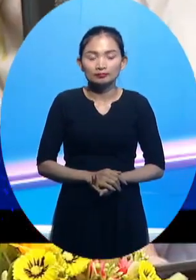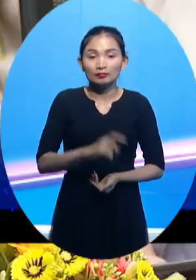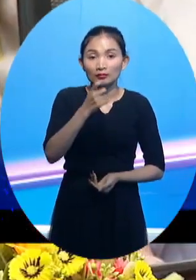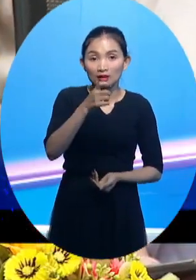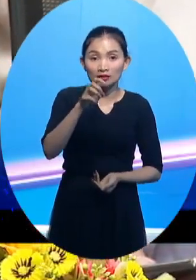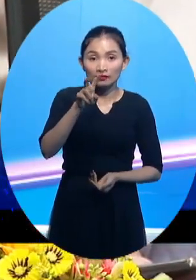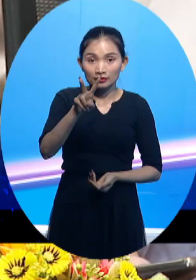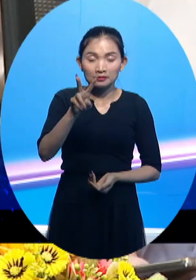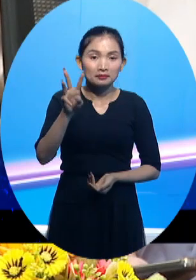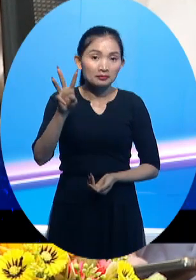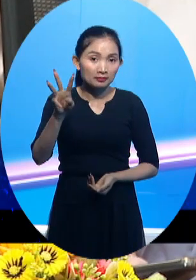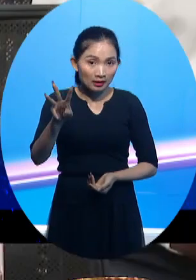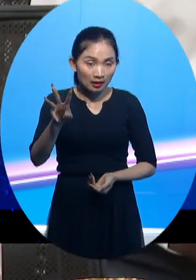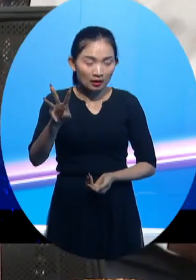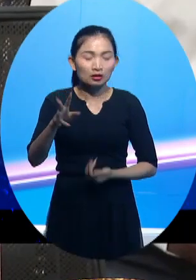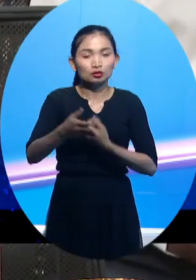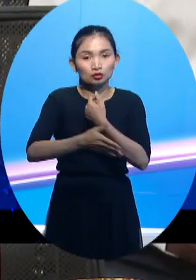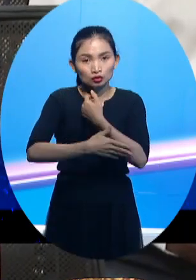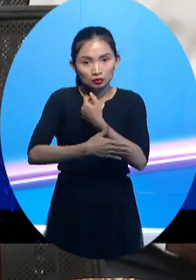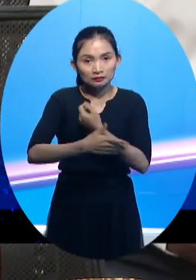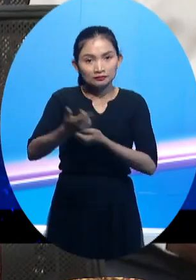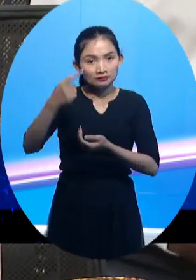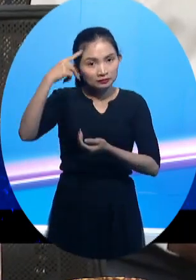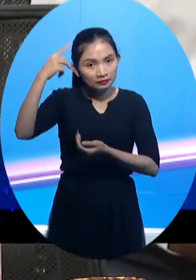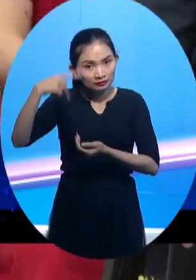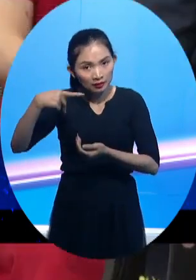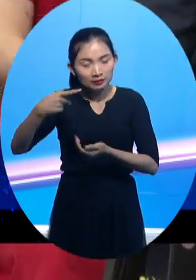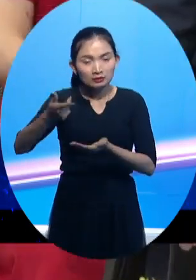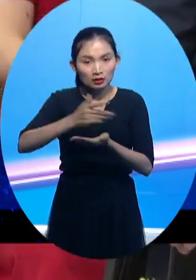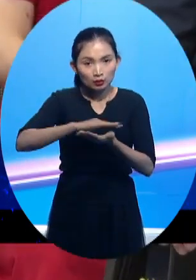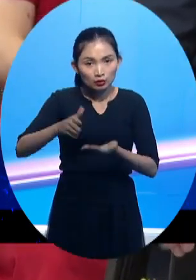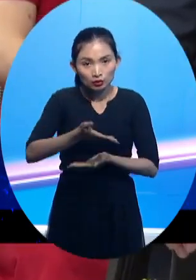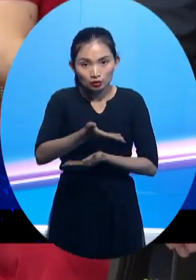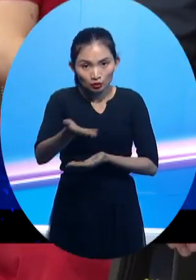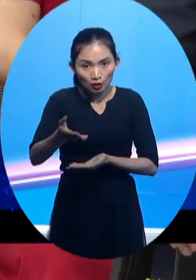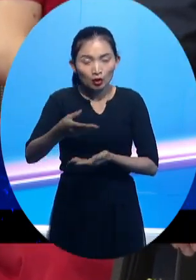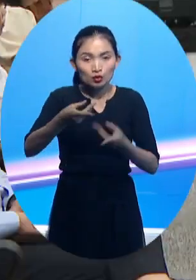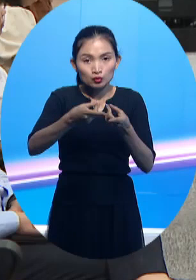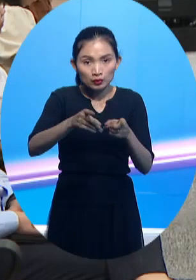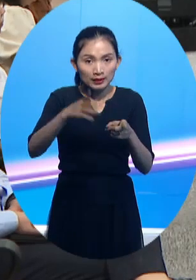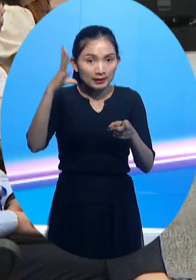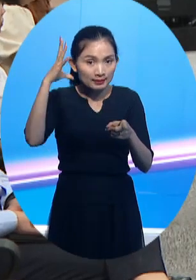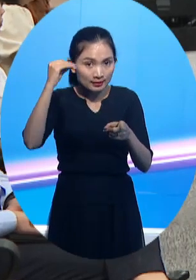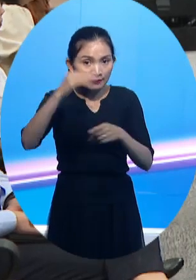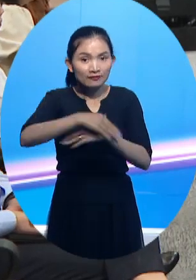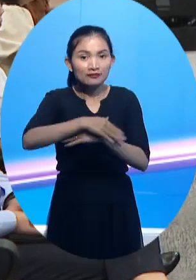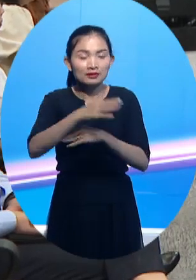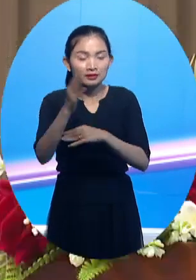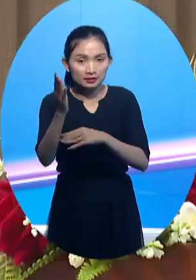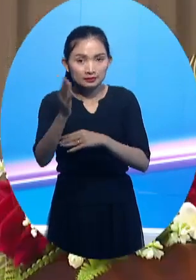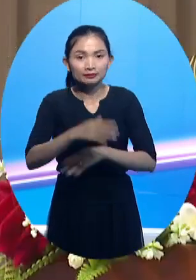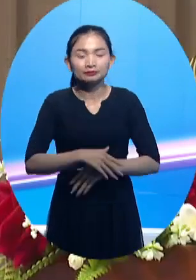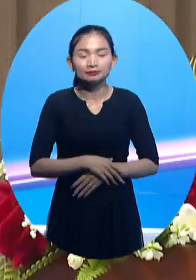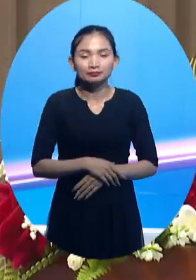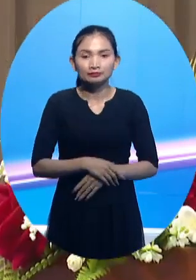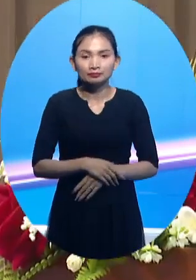vị sẽ triển khai đồng bộ các giải pháp cùng hướng đến mục tiêu chung phát triển thương hiệu cho doanh nghiệp xanh làm cơ sở để truyền thông thương hiệu mở rộng thị phần cho doanh